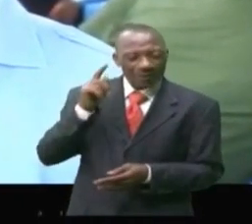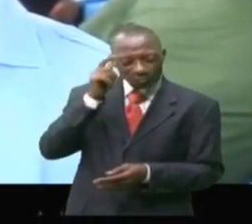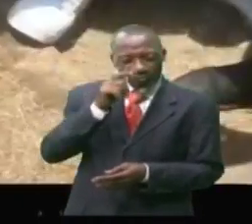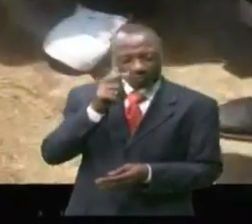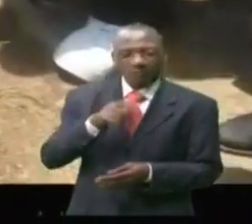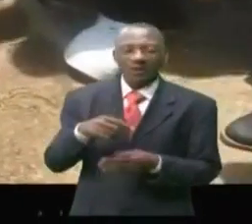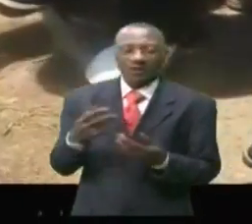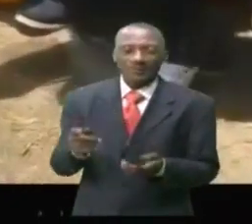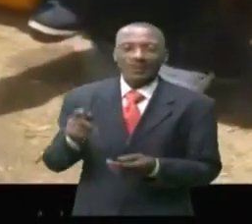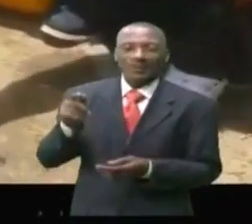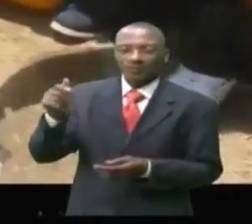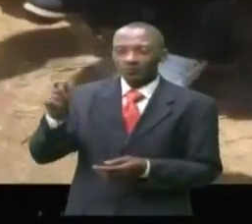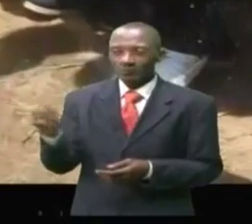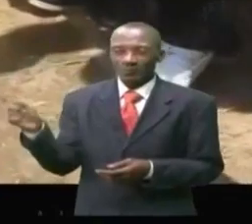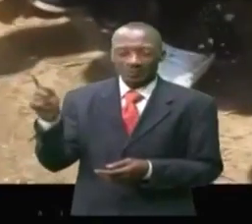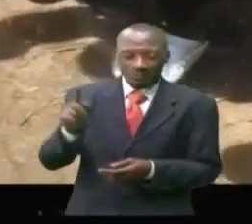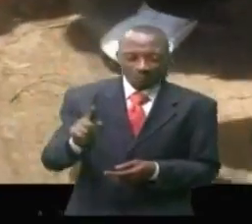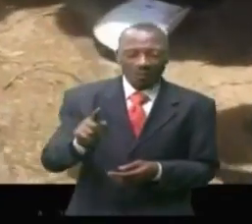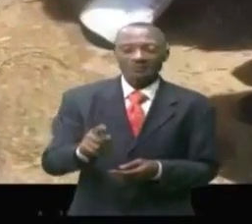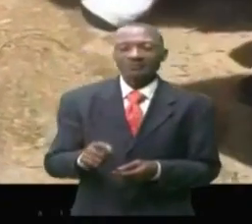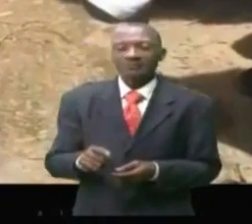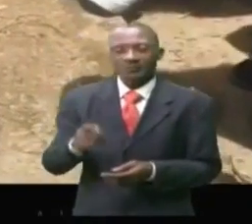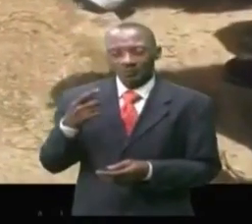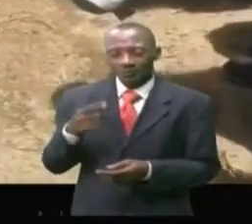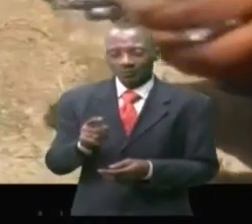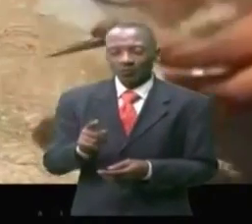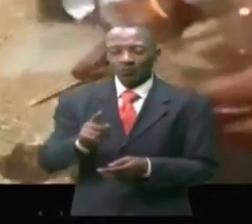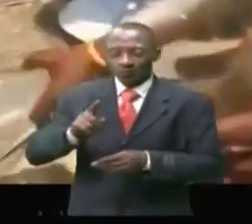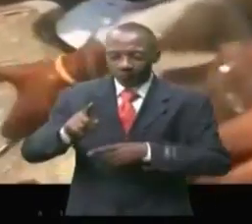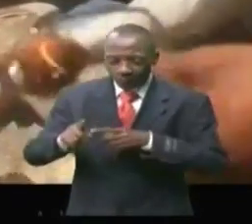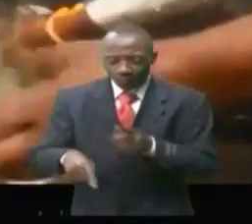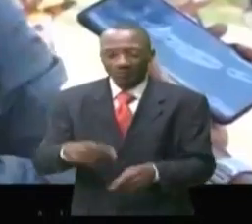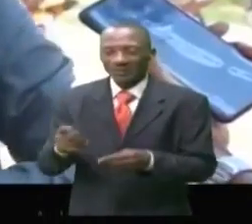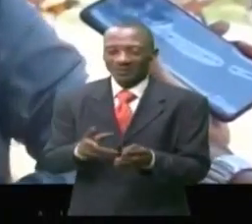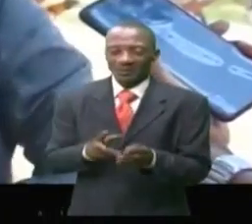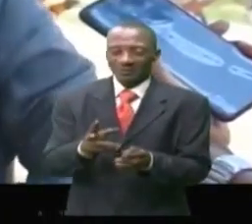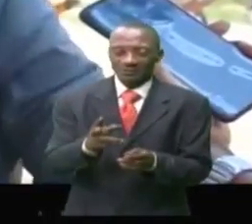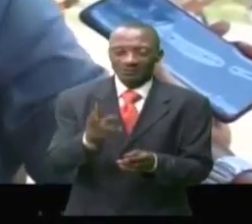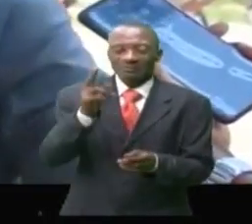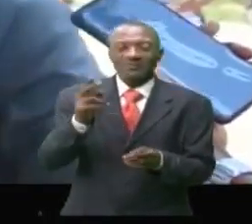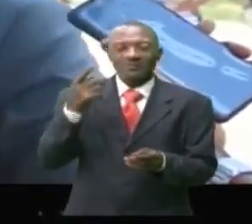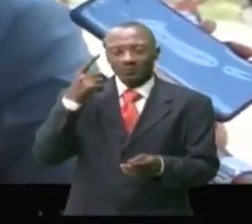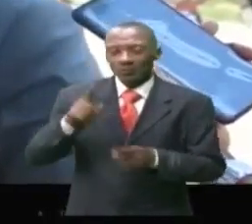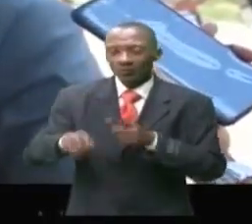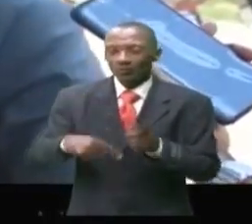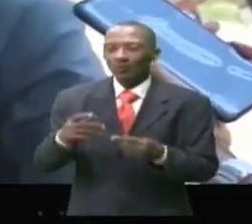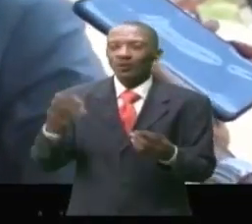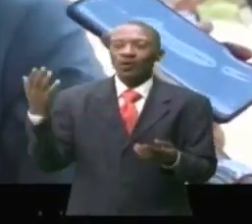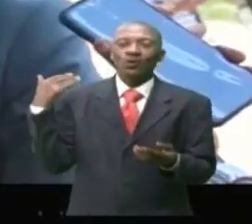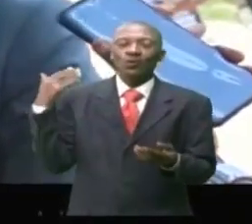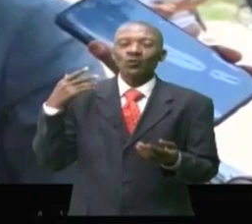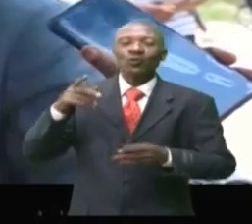ce geste et invite la population à l'utiliser à bon escient.